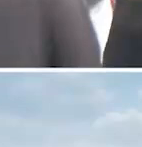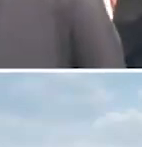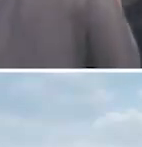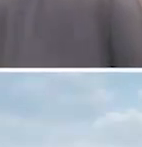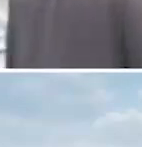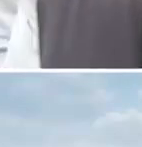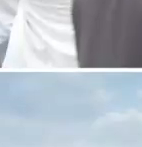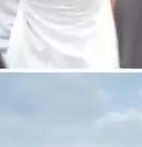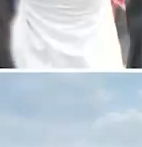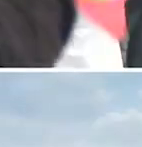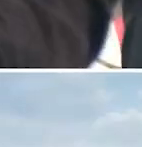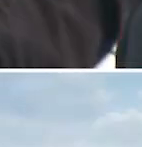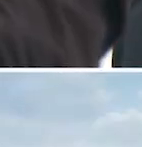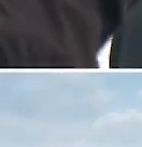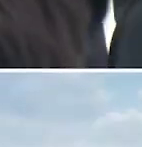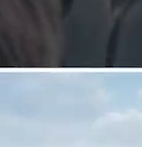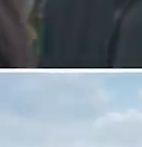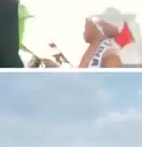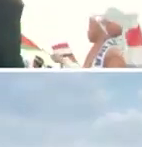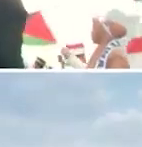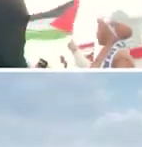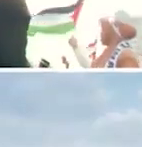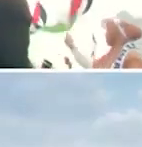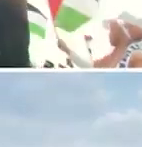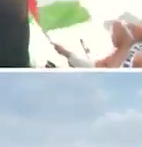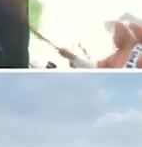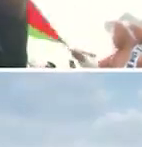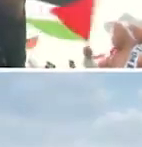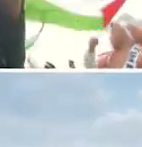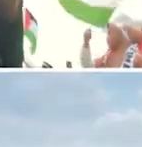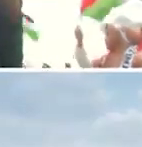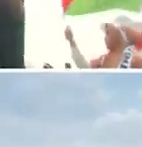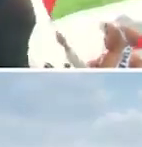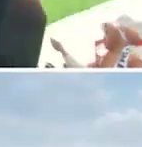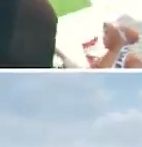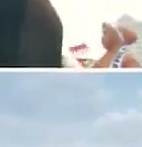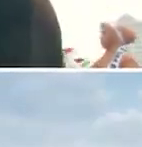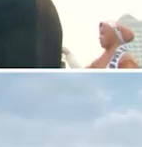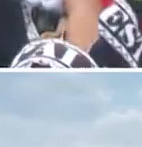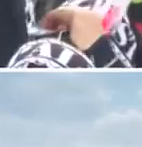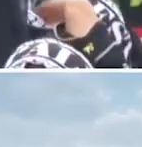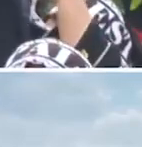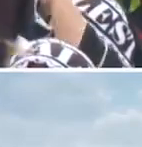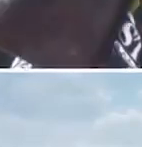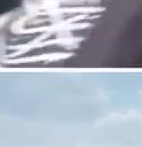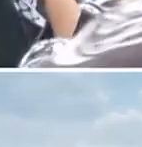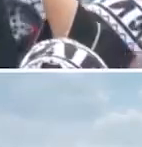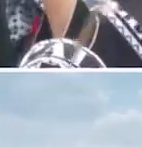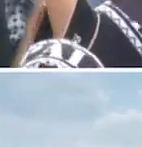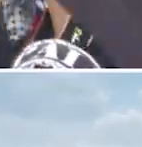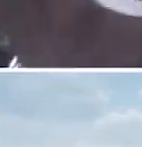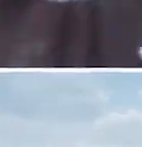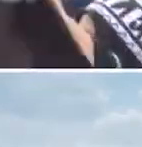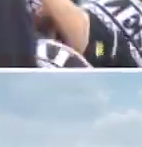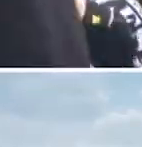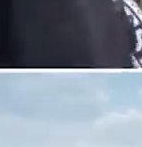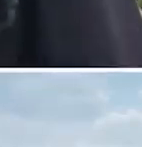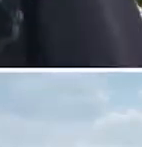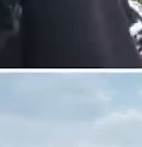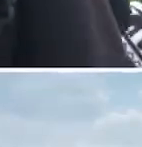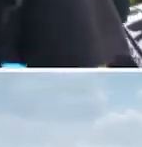Patung Kuda ataupun sebaliknya sudah kembali dibuka dan sudah dapat dilewati. Dan tadi dari Polda Metro Jaya sudah menyiapkan